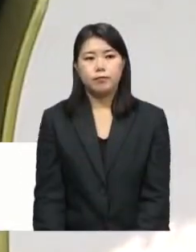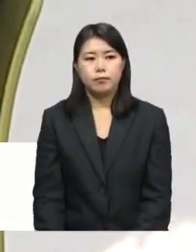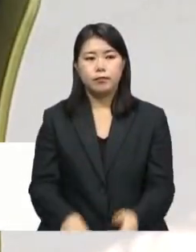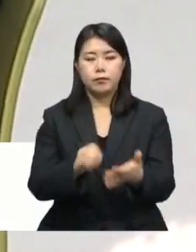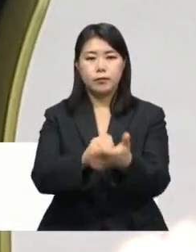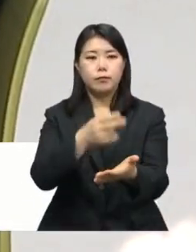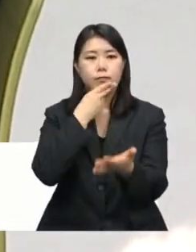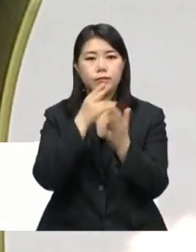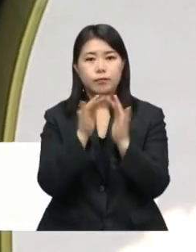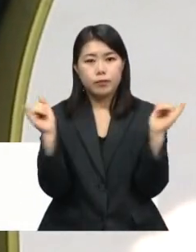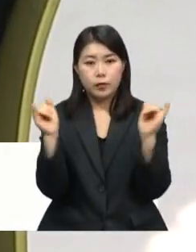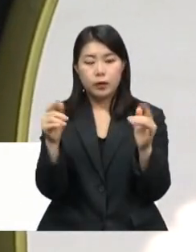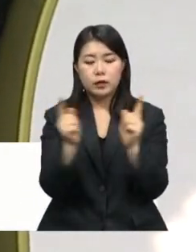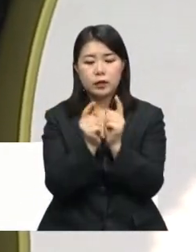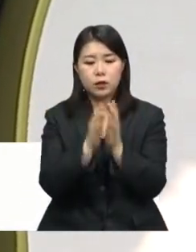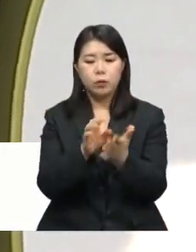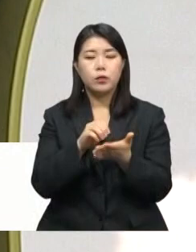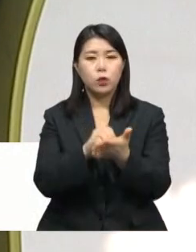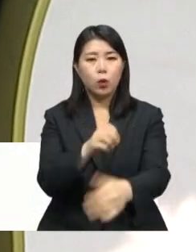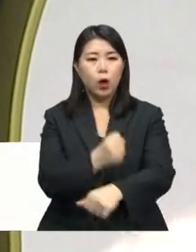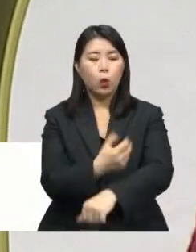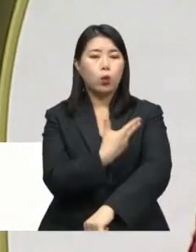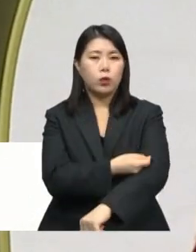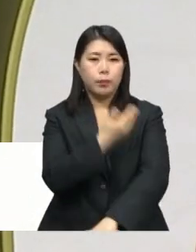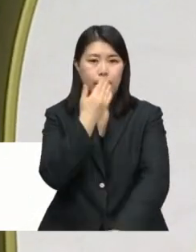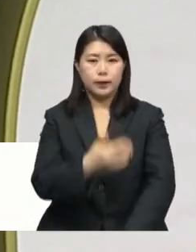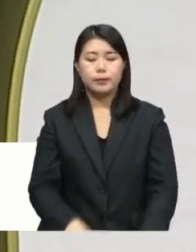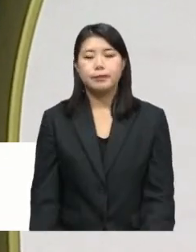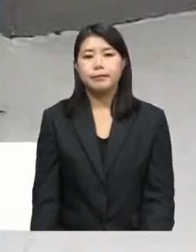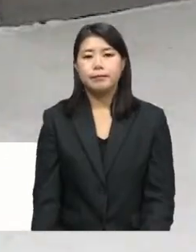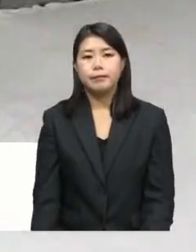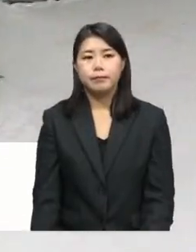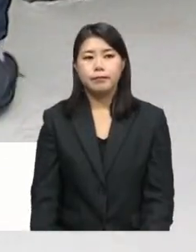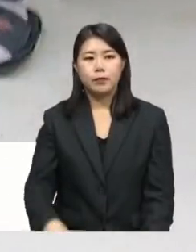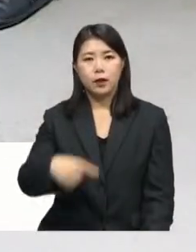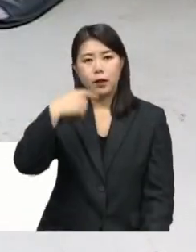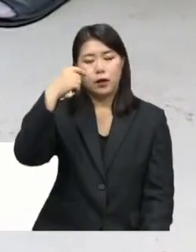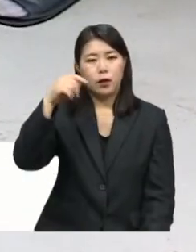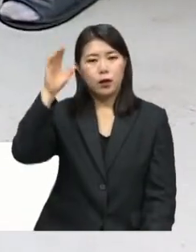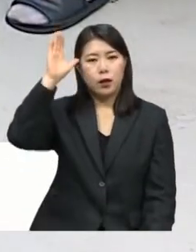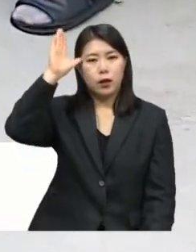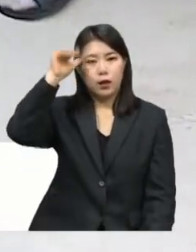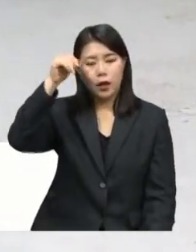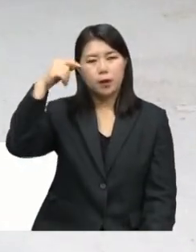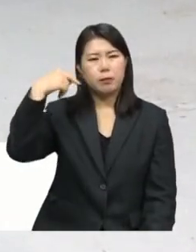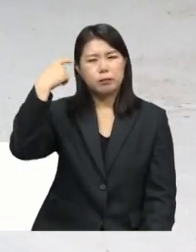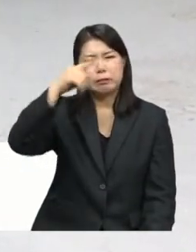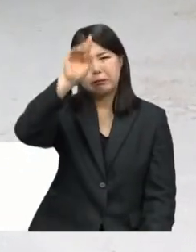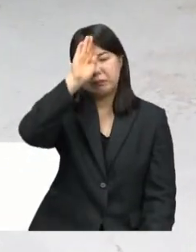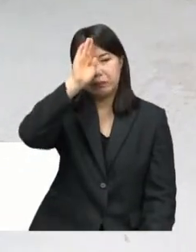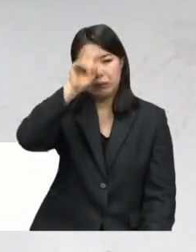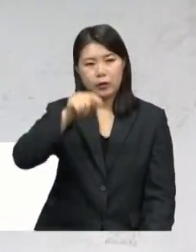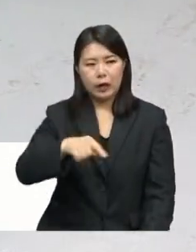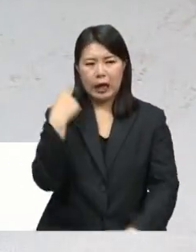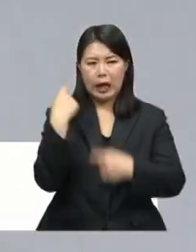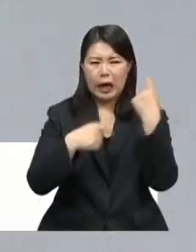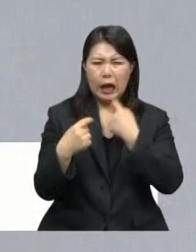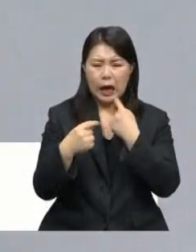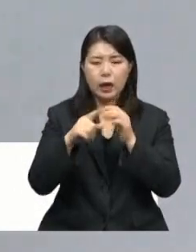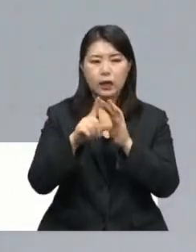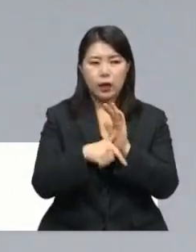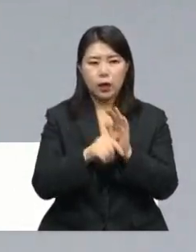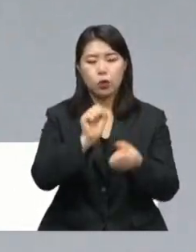반려견은 현장 등록을 거쳐 접종할 수 있습니다 광견병은 감염된 계획에 물리거나 가 킨 상처를